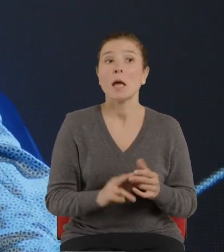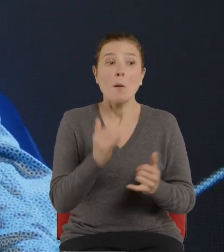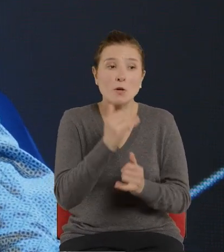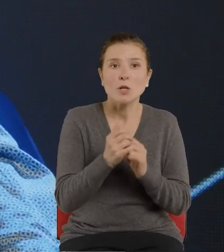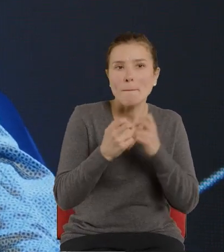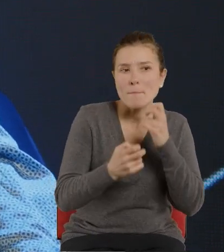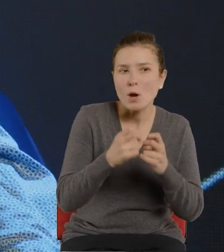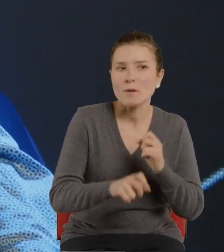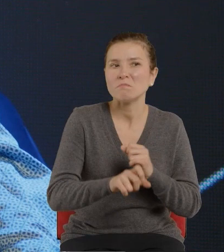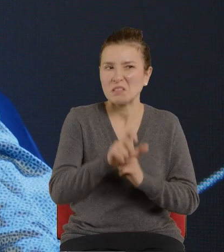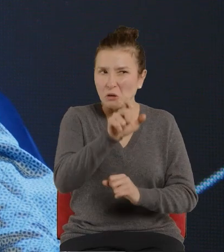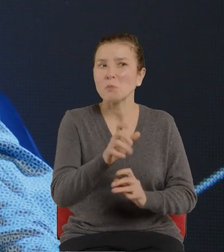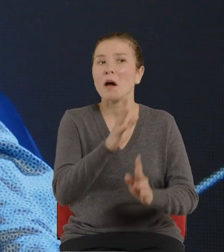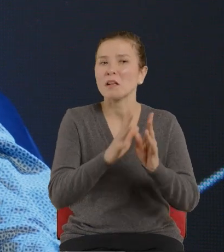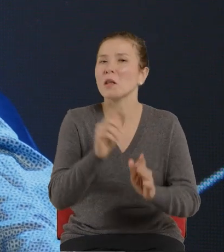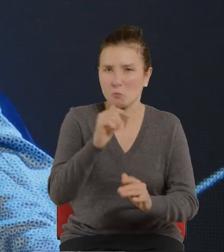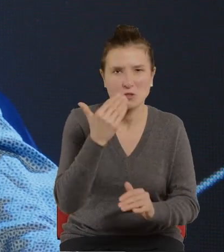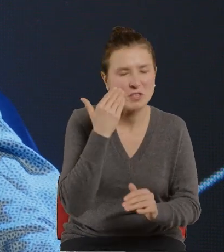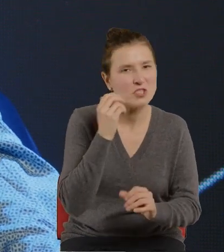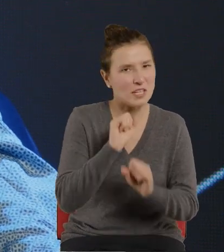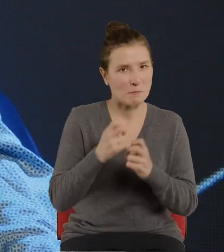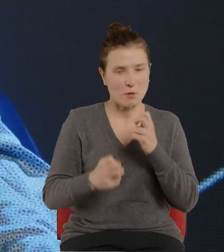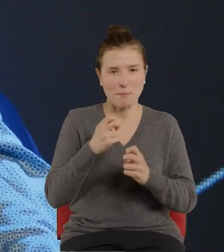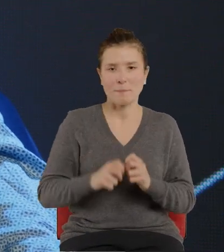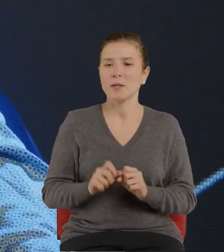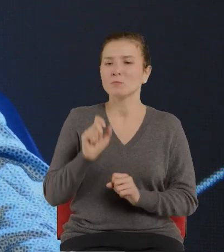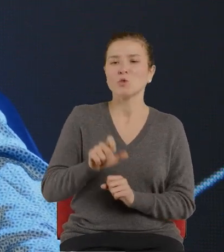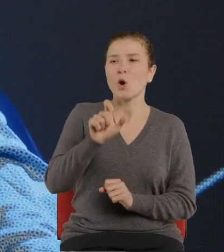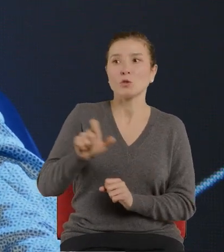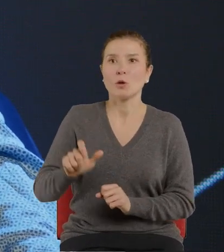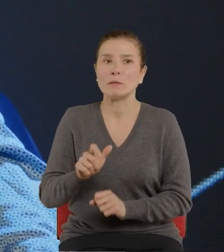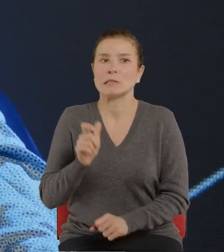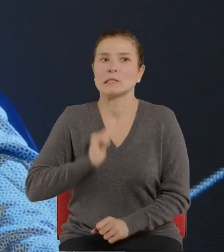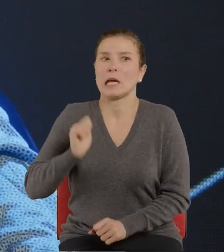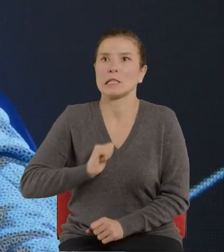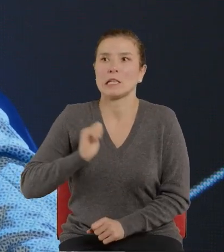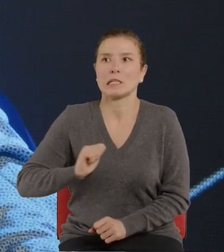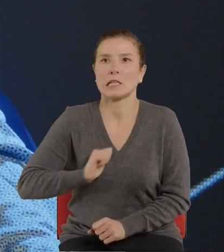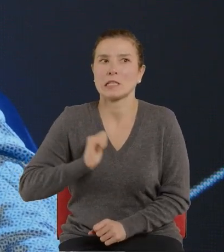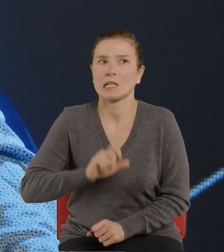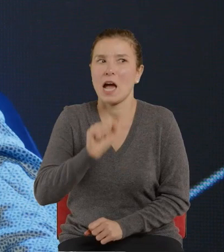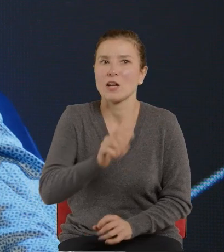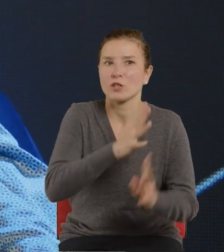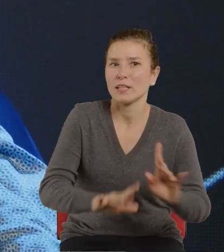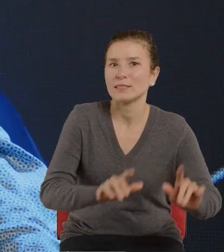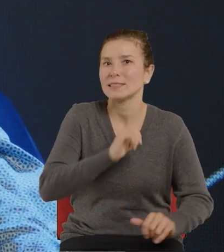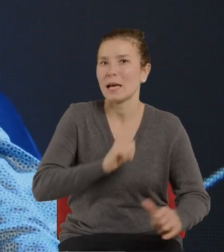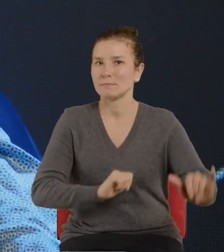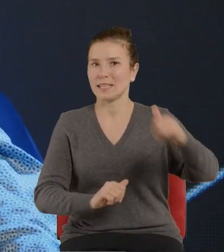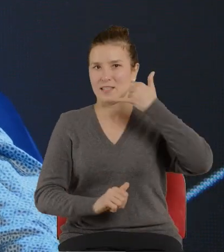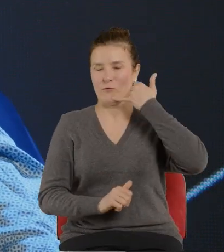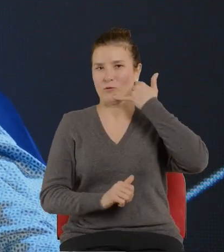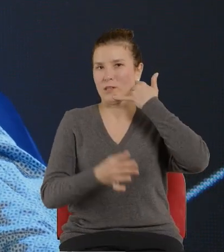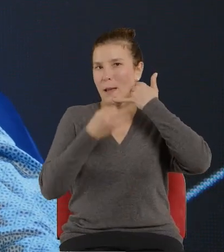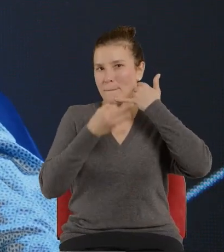i klient musi o tym wiedzieć, to są osoby, które nie dzwonią, nie czekają i czekają do ostatniego momentu, aż to klient sam zadzwoni,